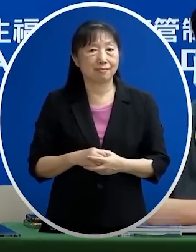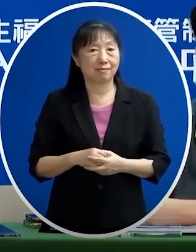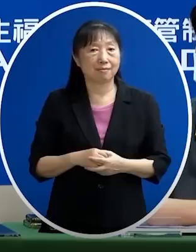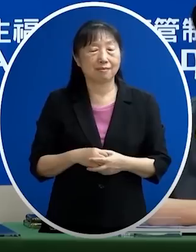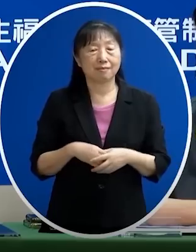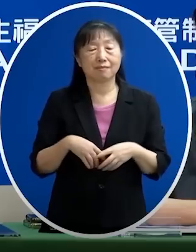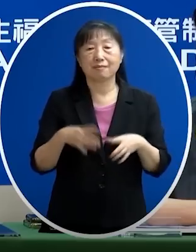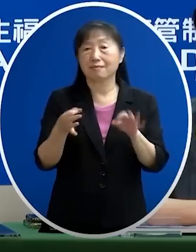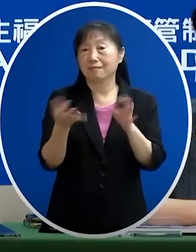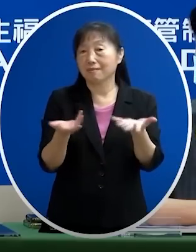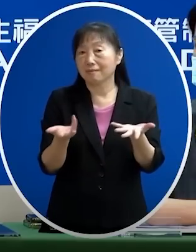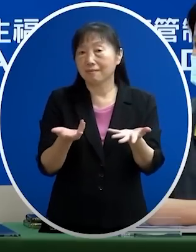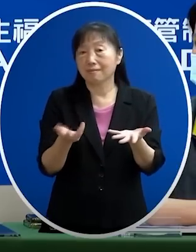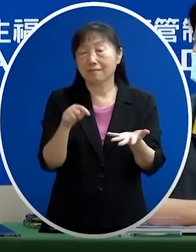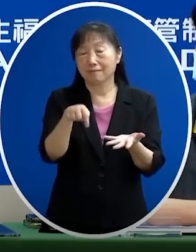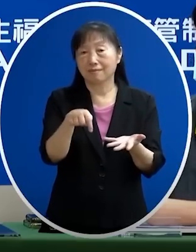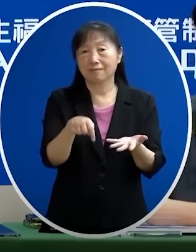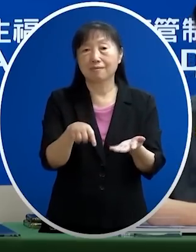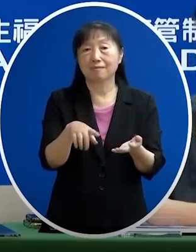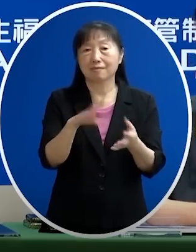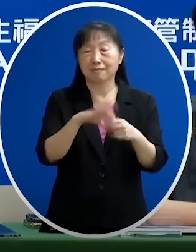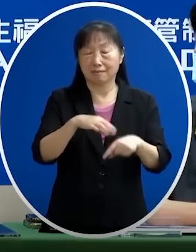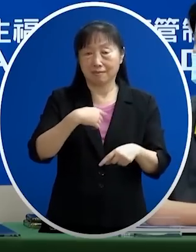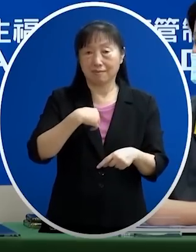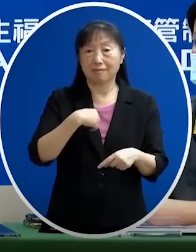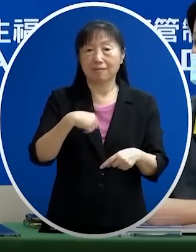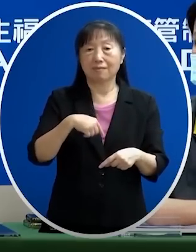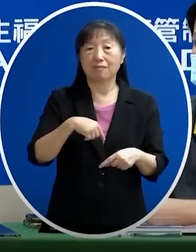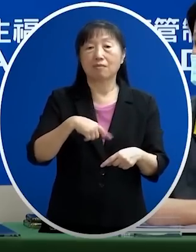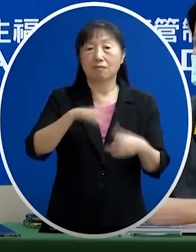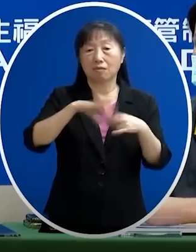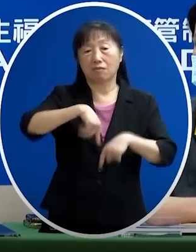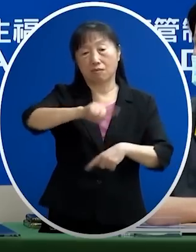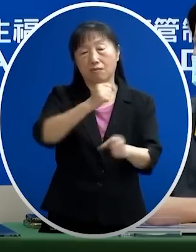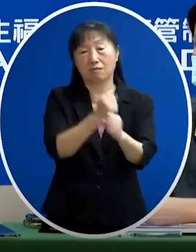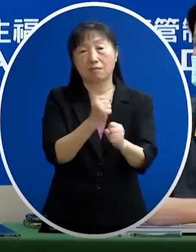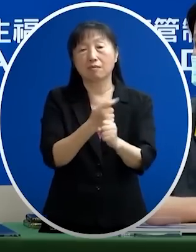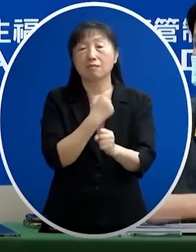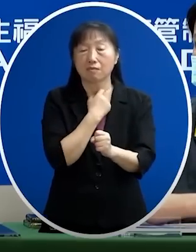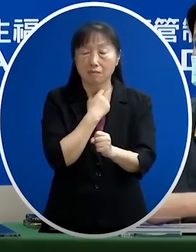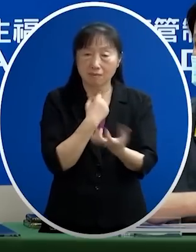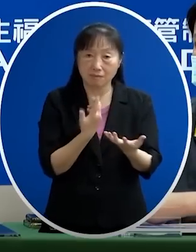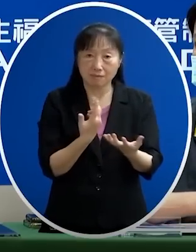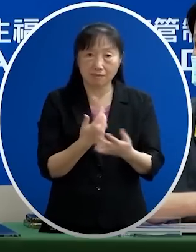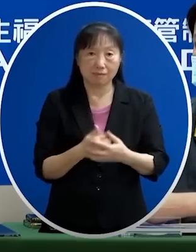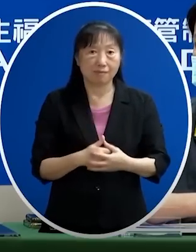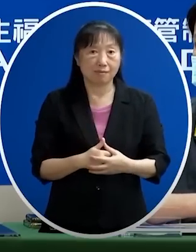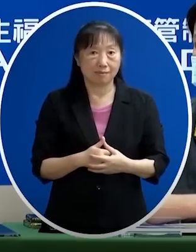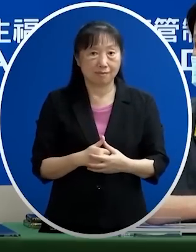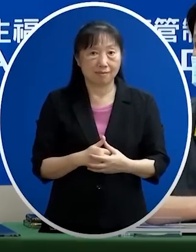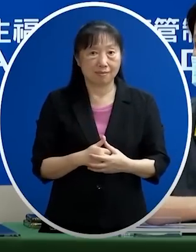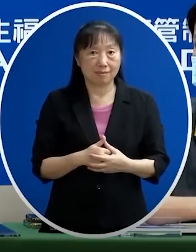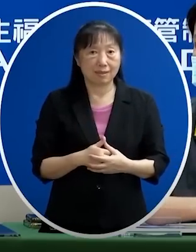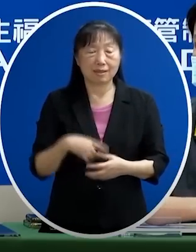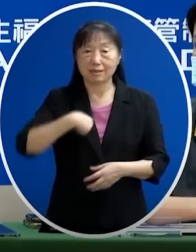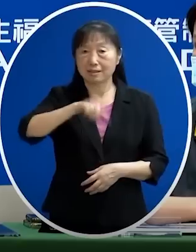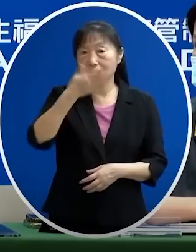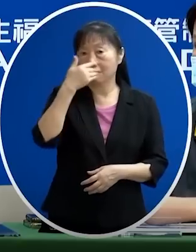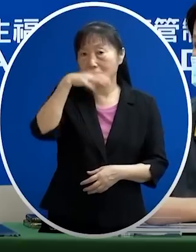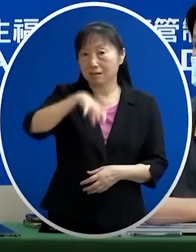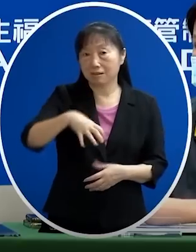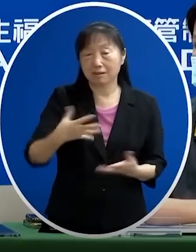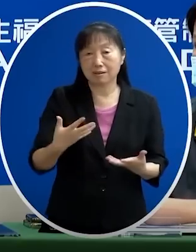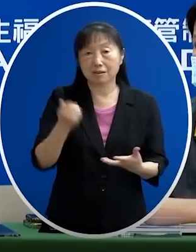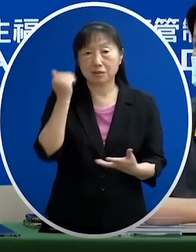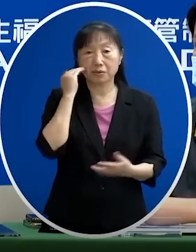商务履约的部分，他为了要去做商务的工作，那我们特别对于这个到餐厅去的时候，